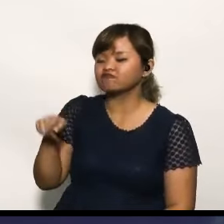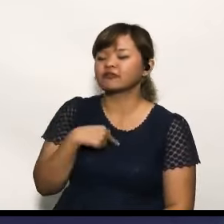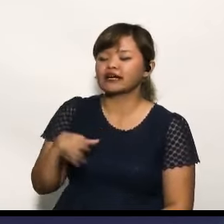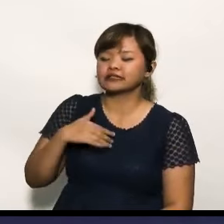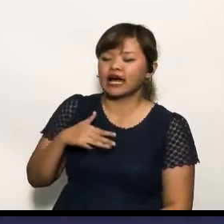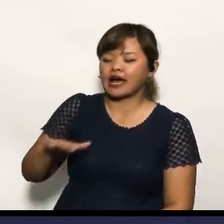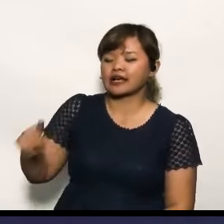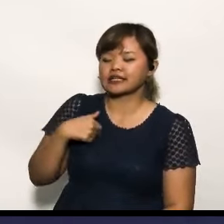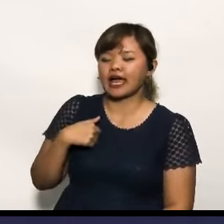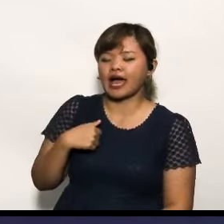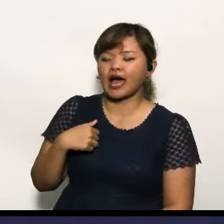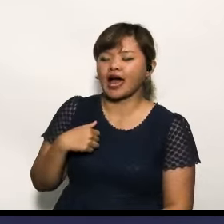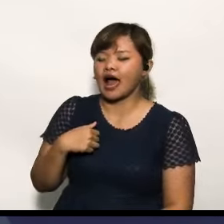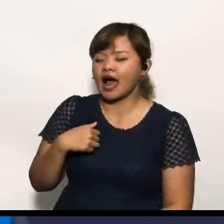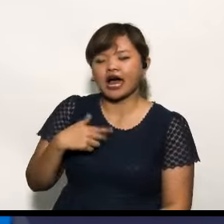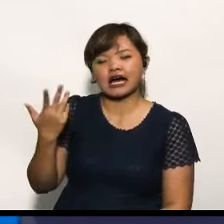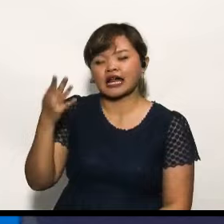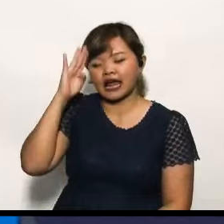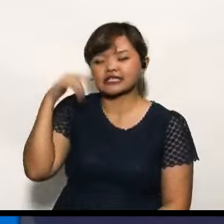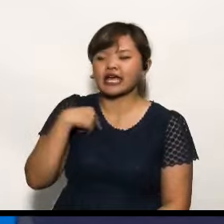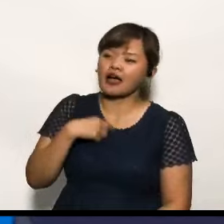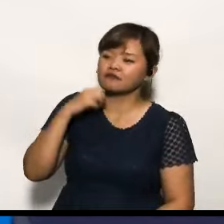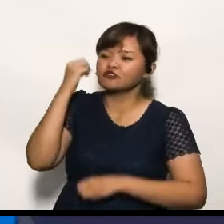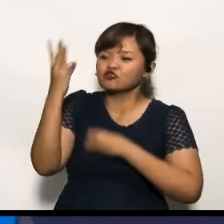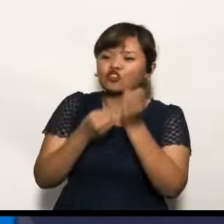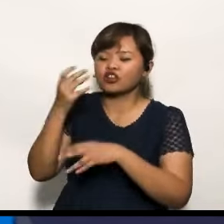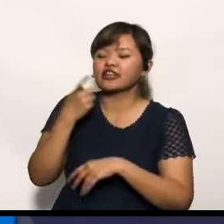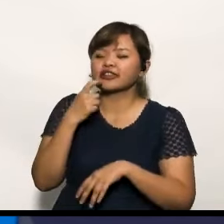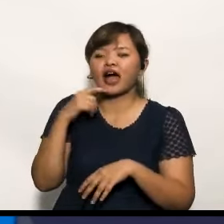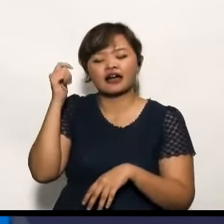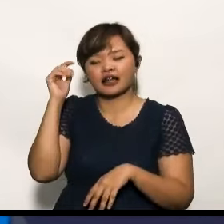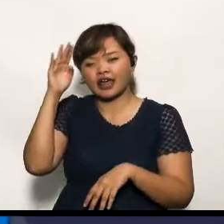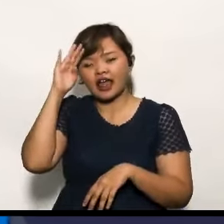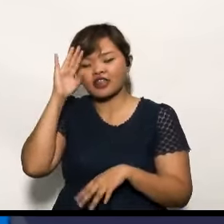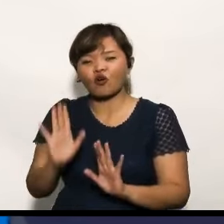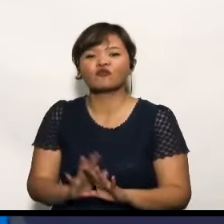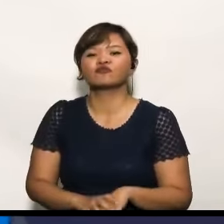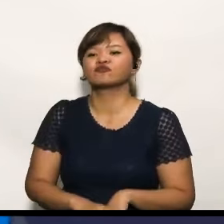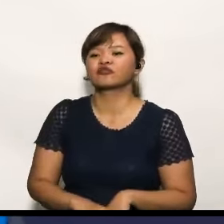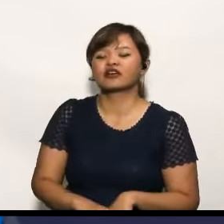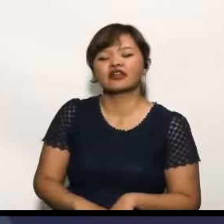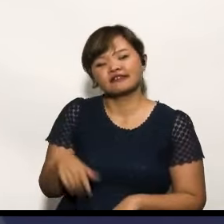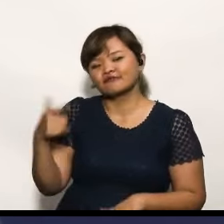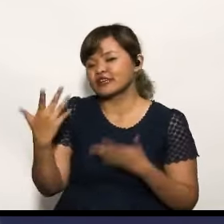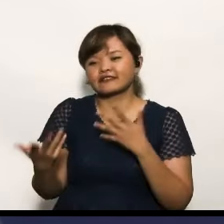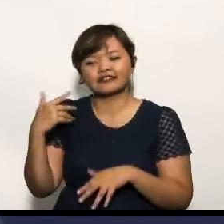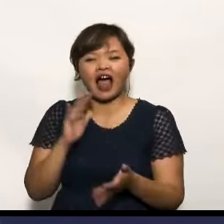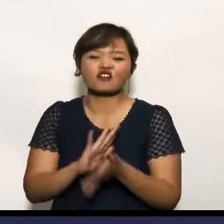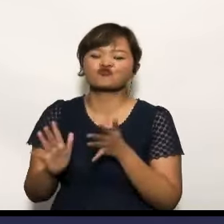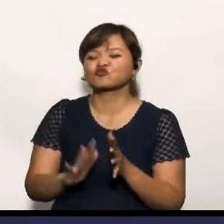laki-laki, you know, I read books about boys. James Dobson, Bringing Up Boys, I said, bring it